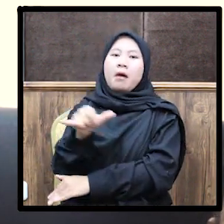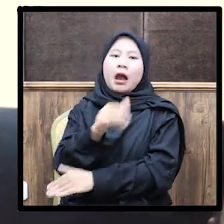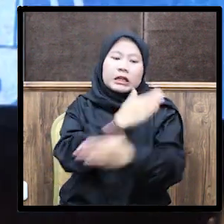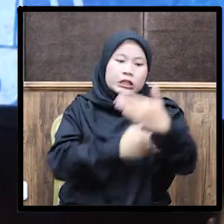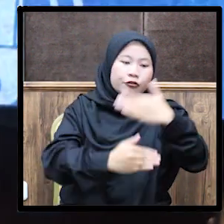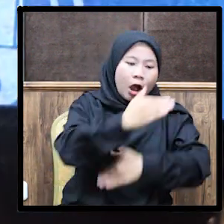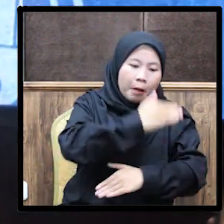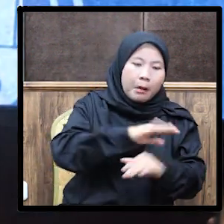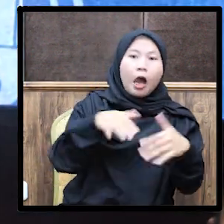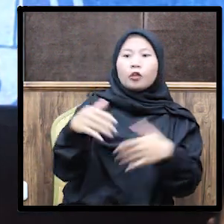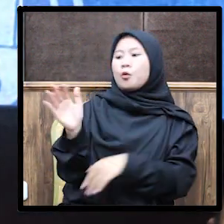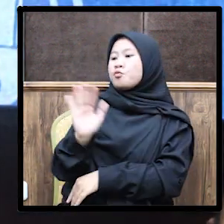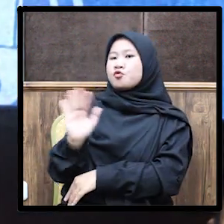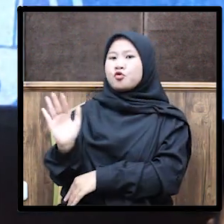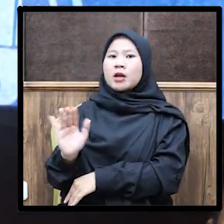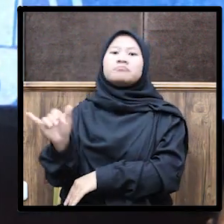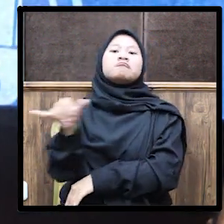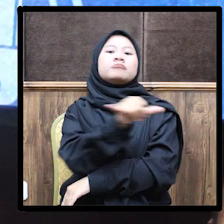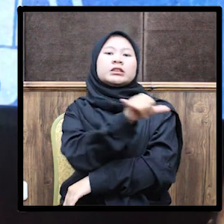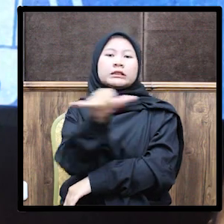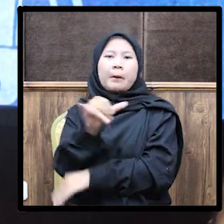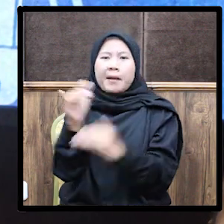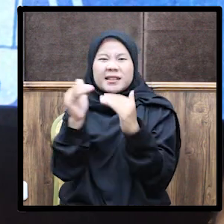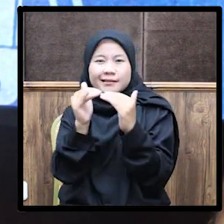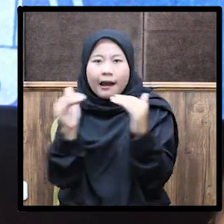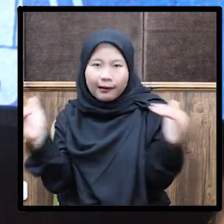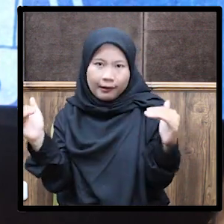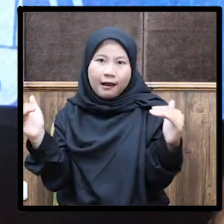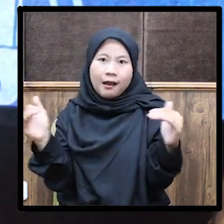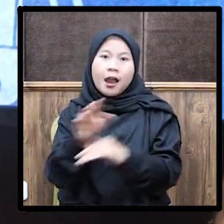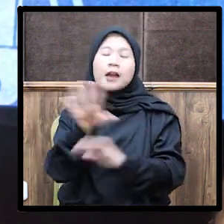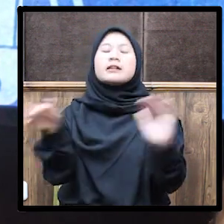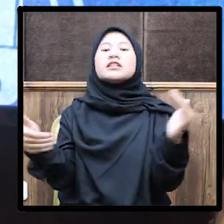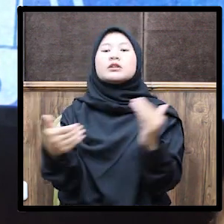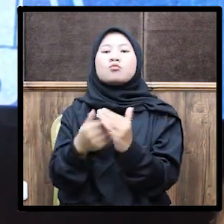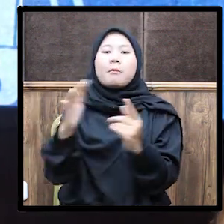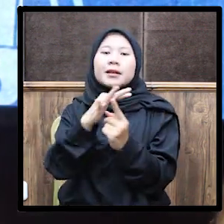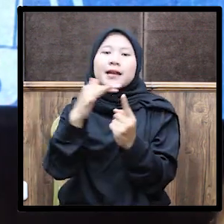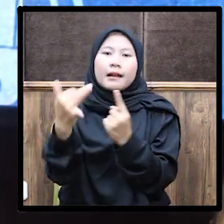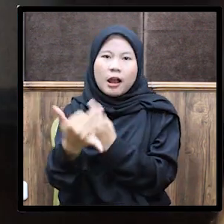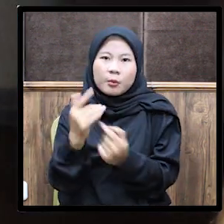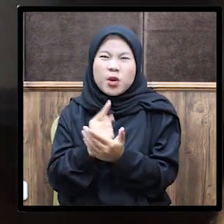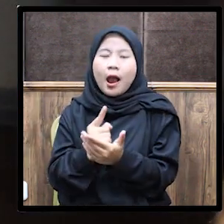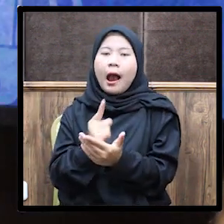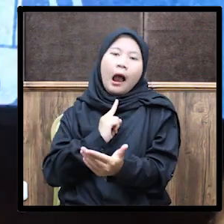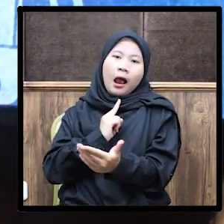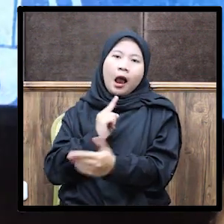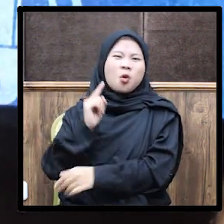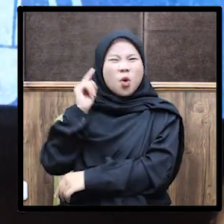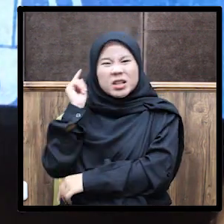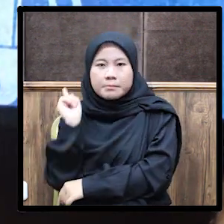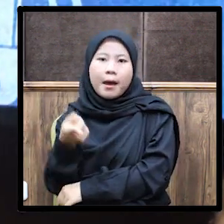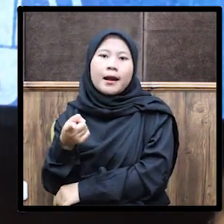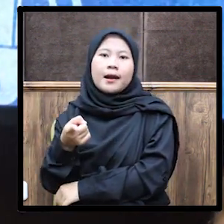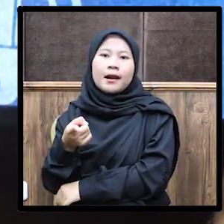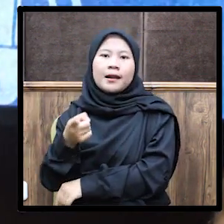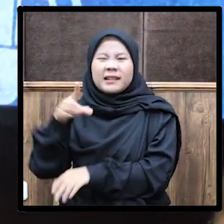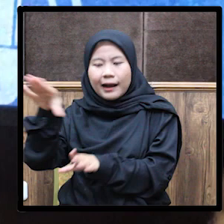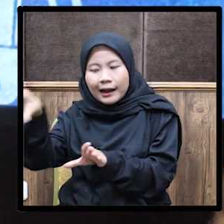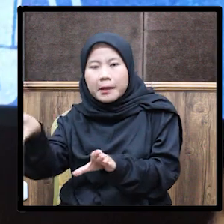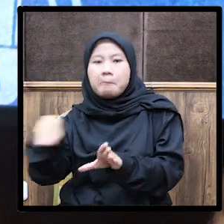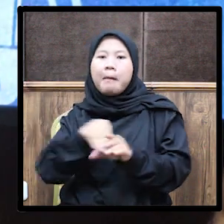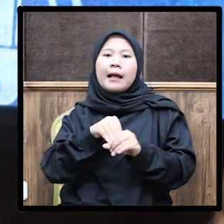Tapi seluruh masyarakat mempunyai hak dan kewajiban untuk bisa berpartisipasi aktif